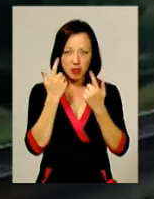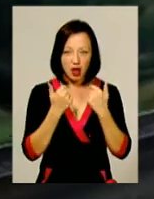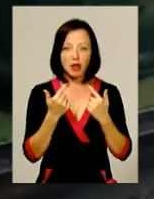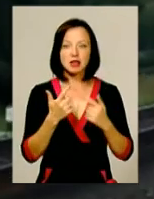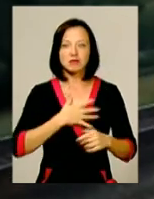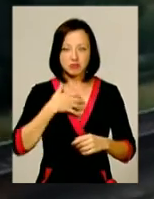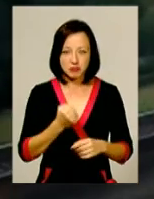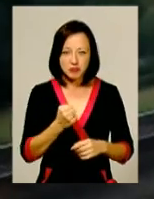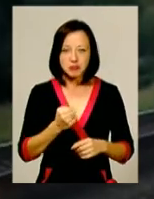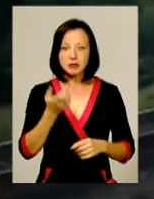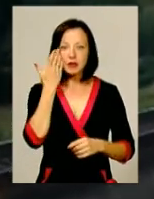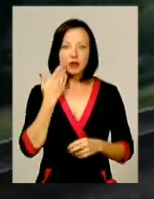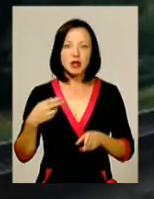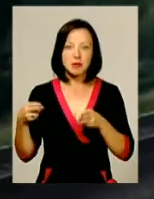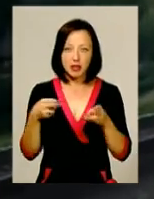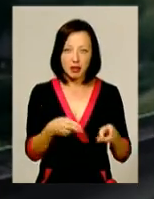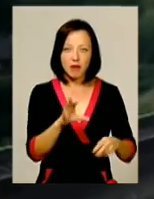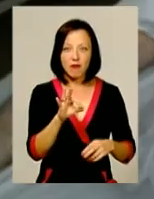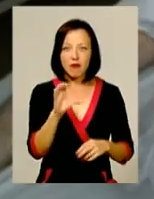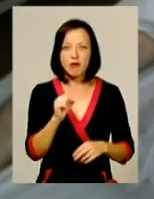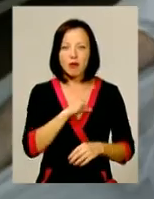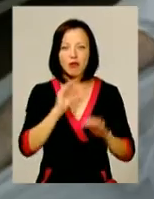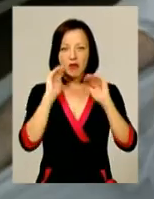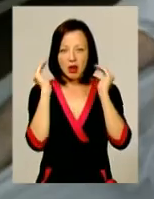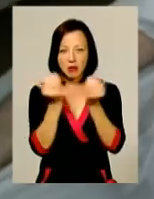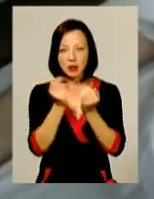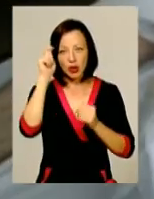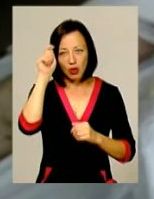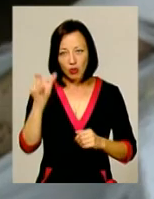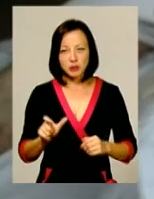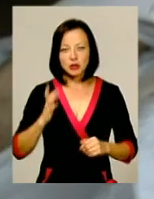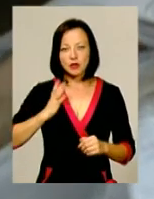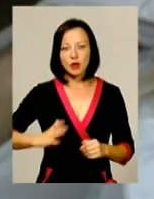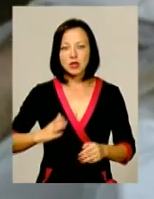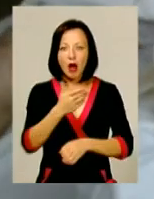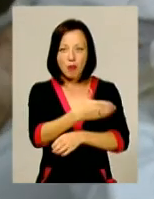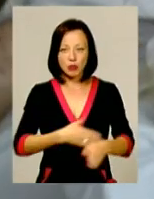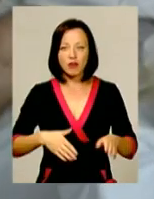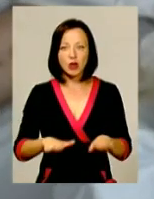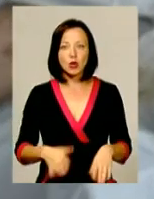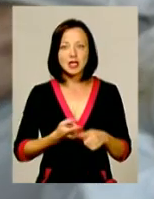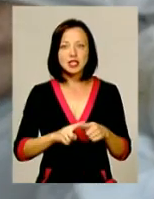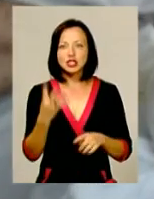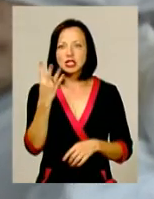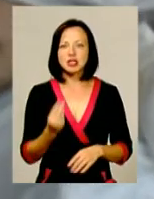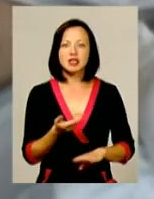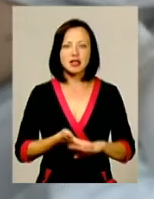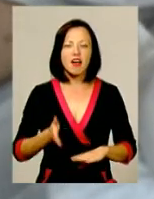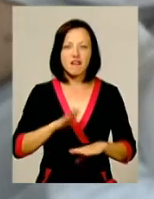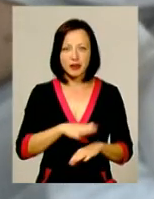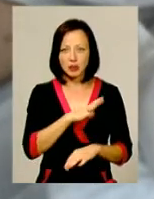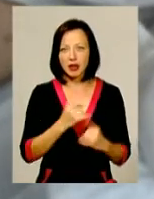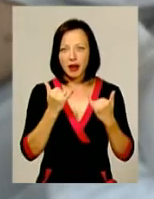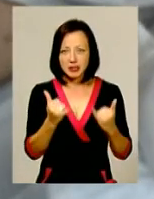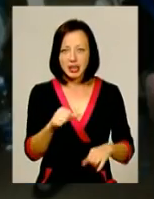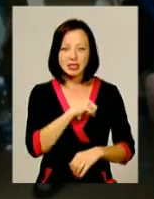взяти себе в руки. Коли ж приїхала, Володимир був у реанімації. Хлопцю довелося ампутувати ногу. Ці 4 дні були найважчими як для неї,